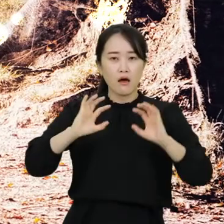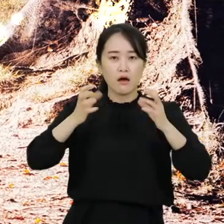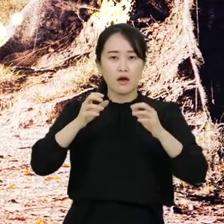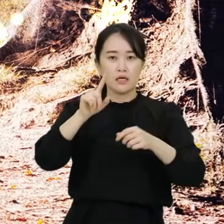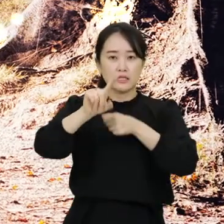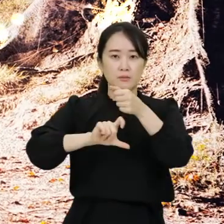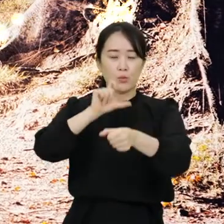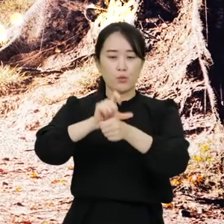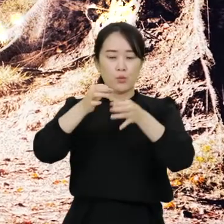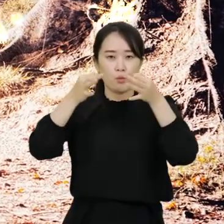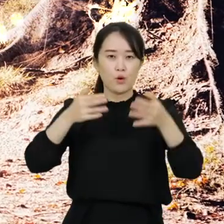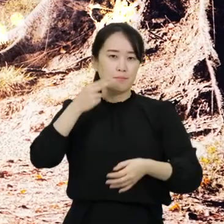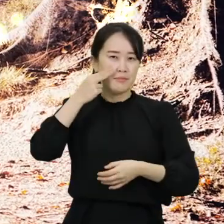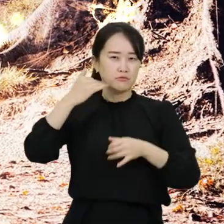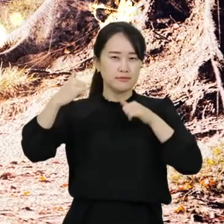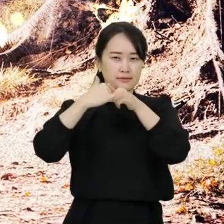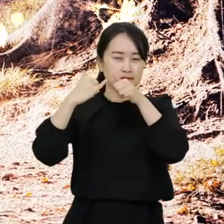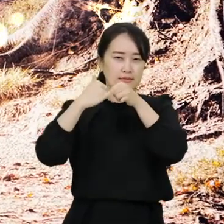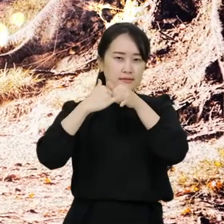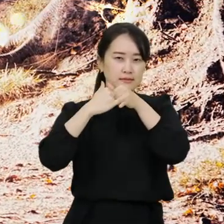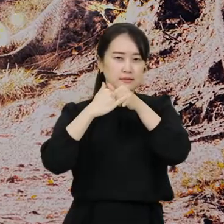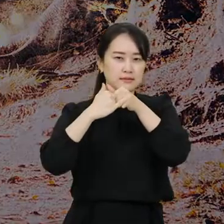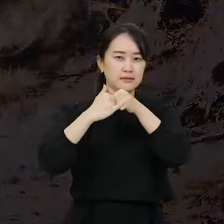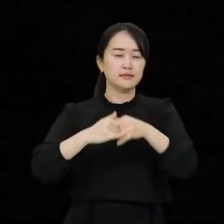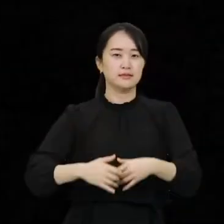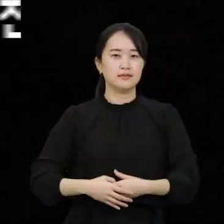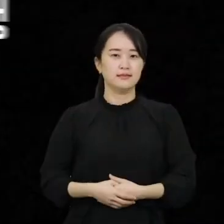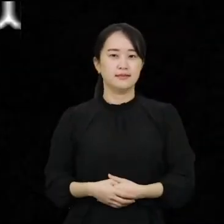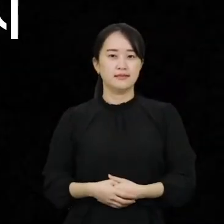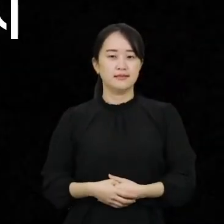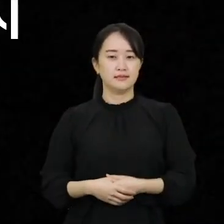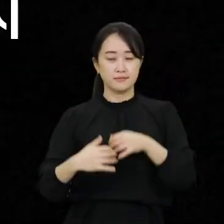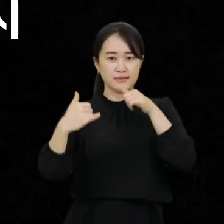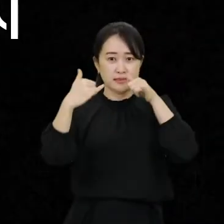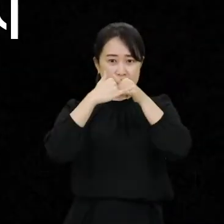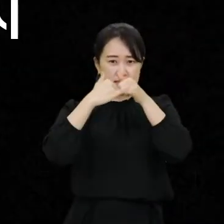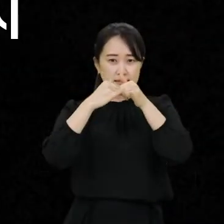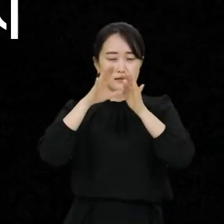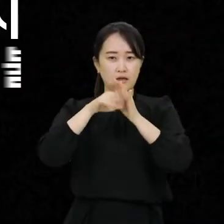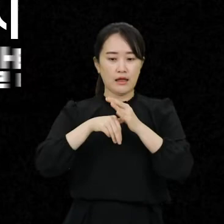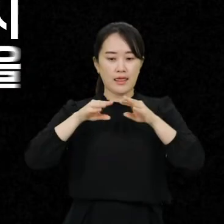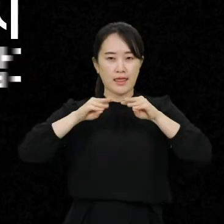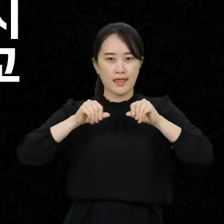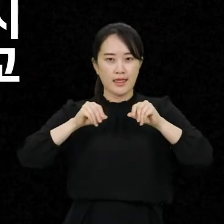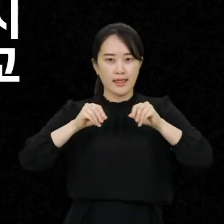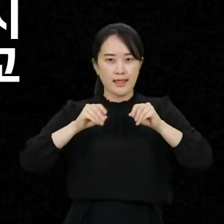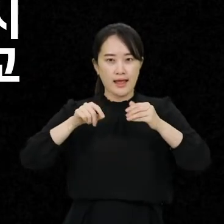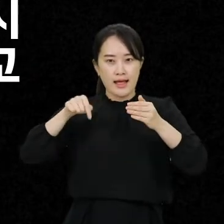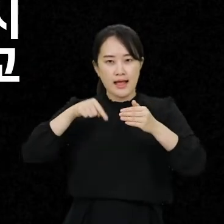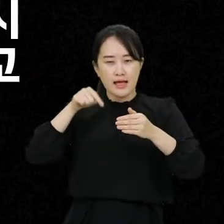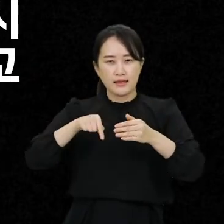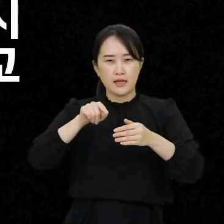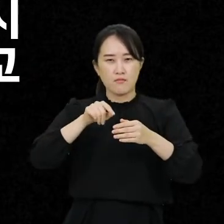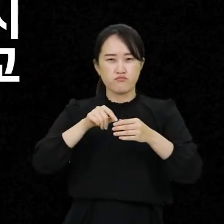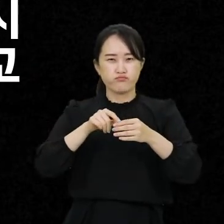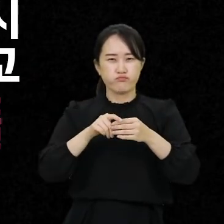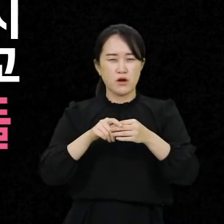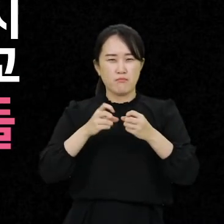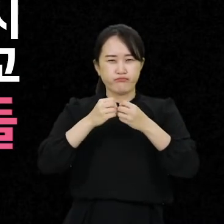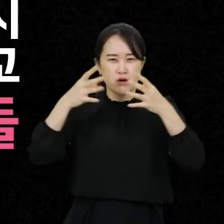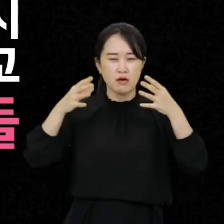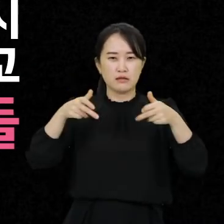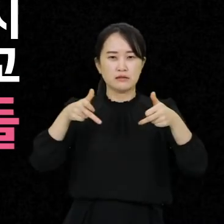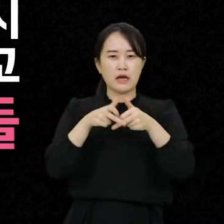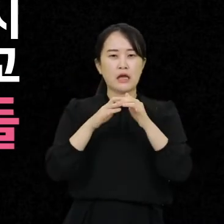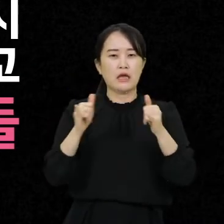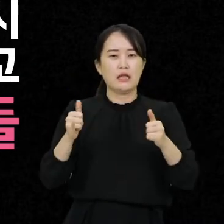15년 동안 미국과 전쟁을 치렀는데요. 전쟁 당시에 땅에 묻어놓은 불발탄을 밟아서 장애를 가지게